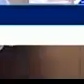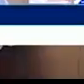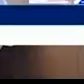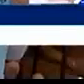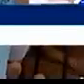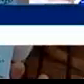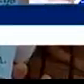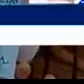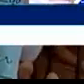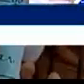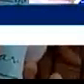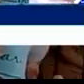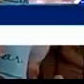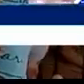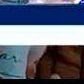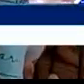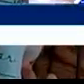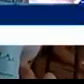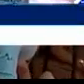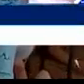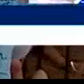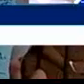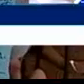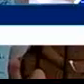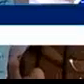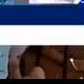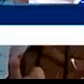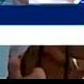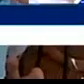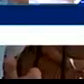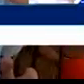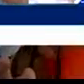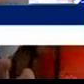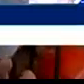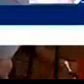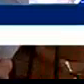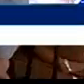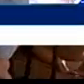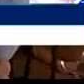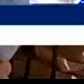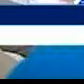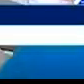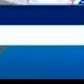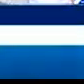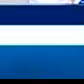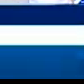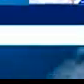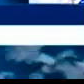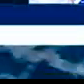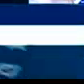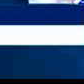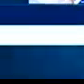mai mici. Bine, foarte bine. Îmi place să am surori multe. Mă ajută, când am nevoie, mă ajută. Se